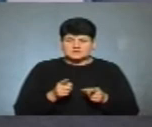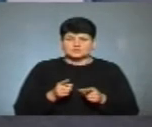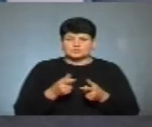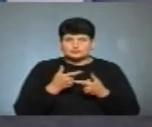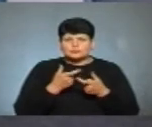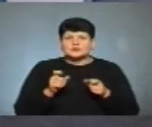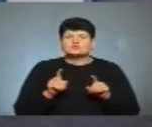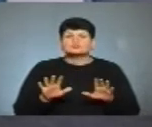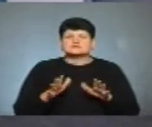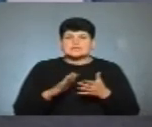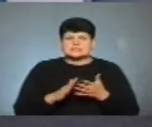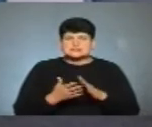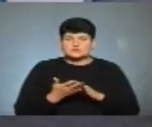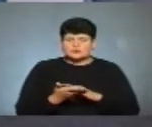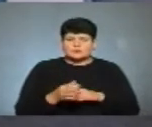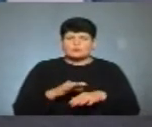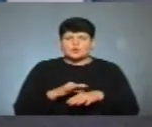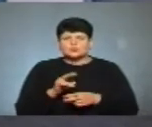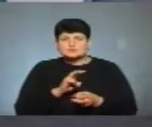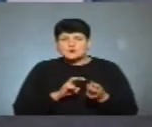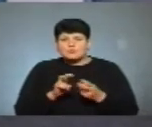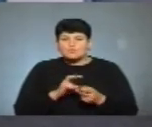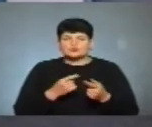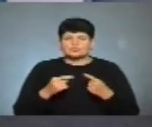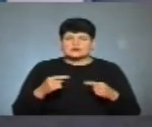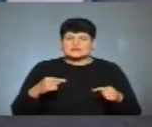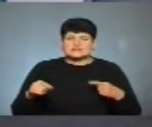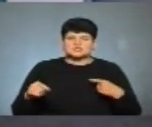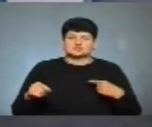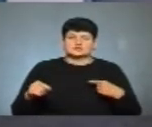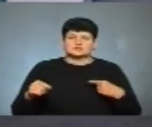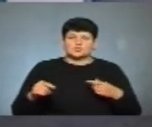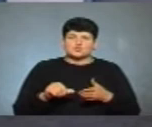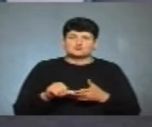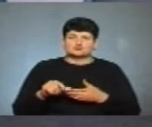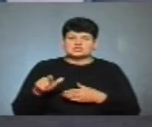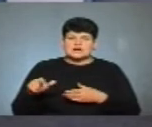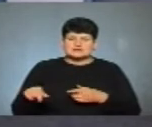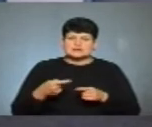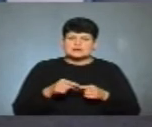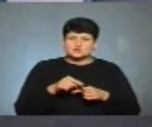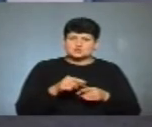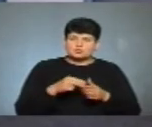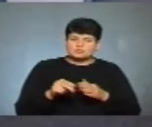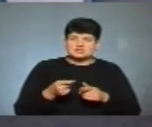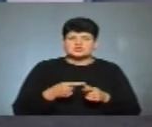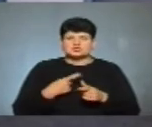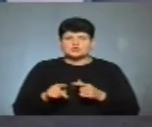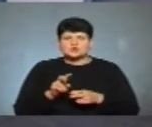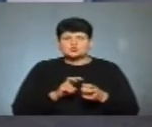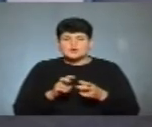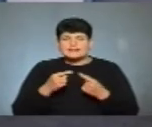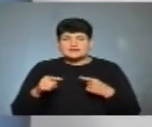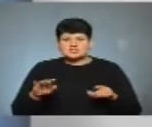така сталася ситуація, чи проводився пошук інших учасників на цю закупівлю, чи шукали інші